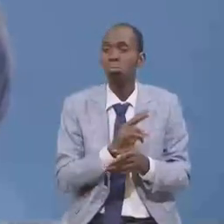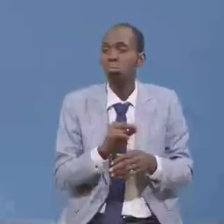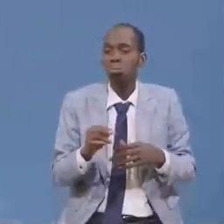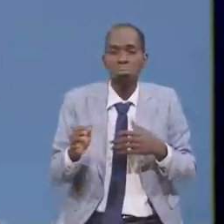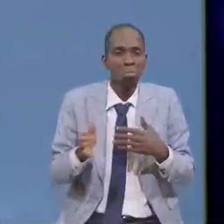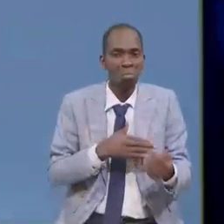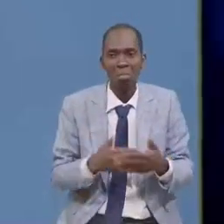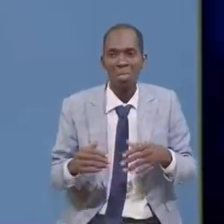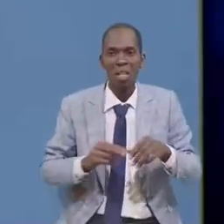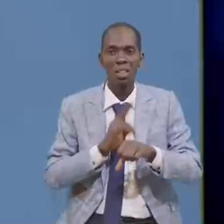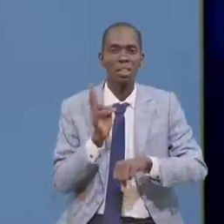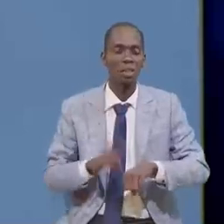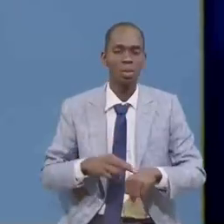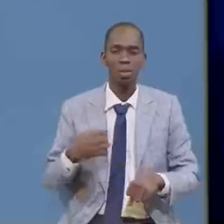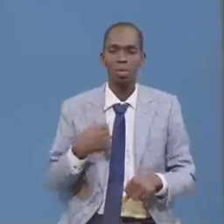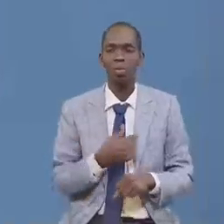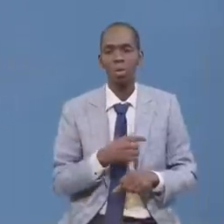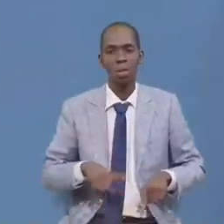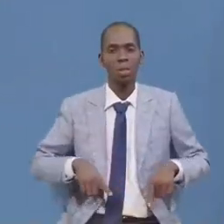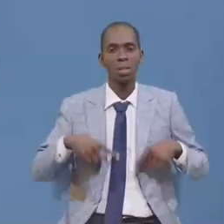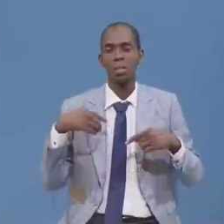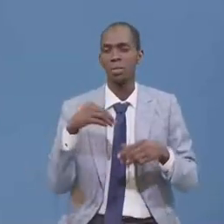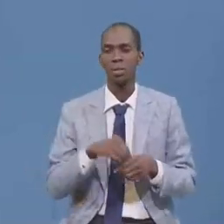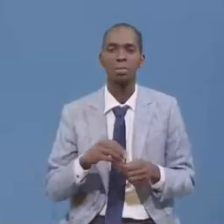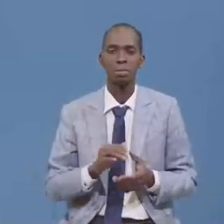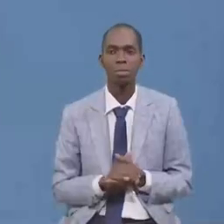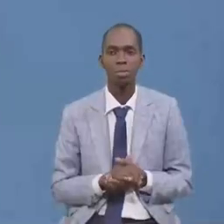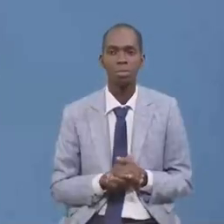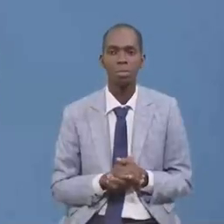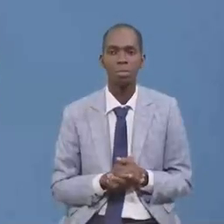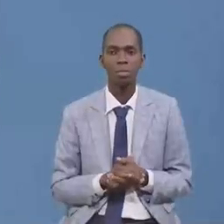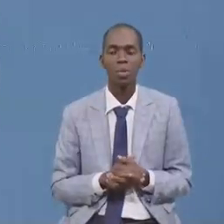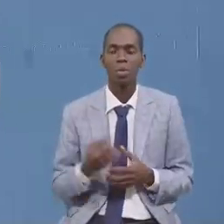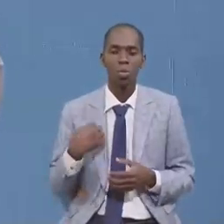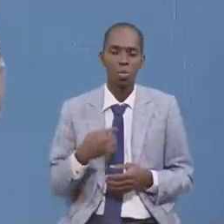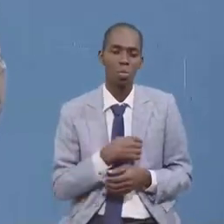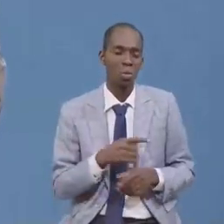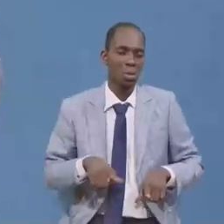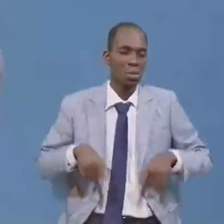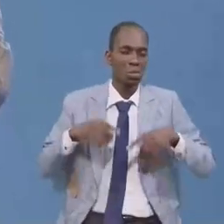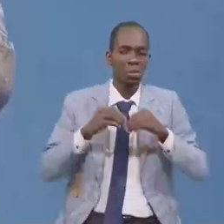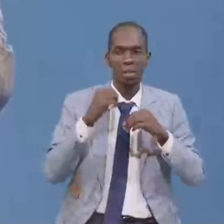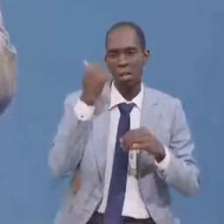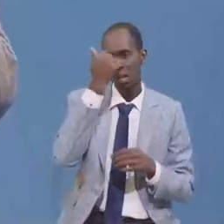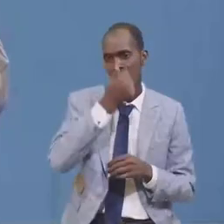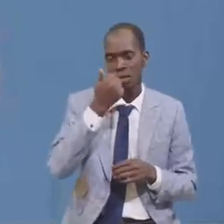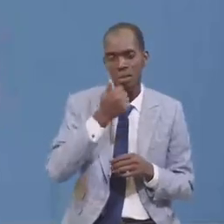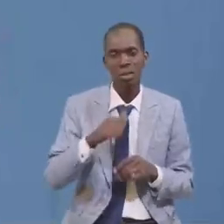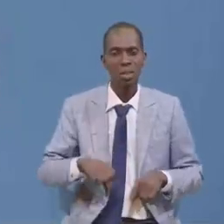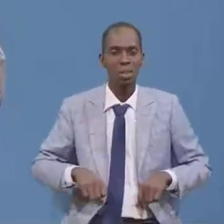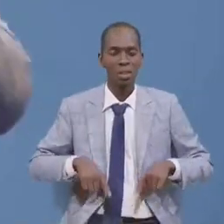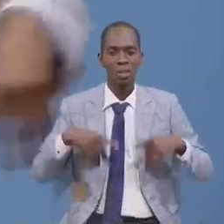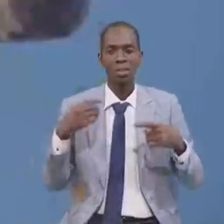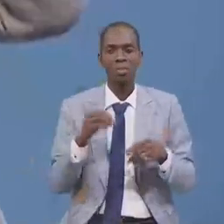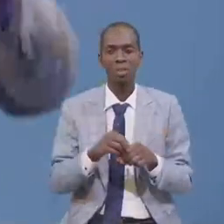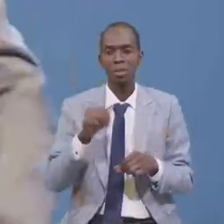Et quelle que soit la nation dans laquelle nous sommes, est-ce que nous vivons en Afrique? Est-ce que nous vivons en Asie?